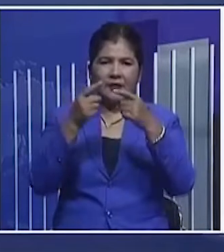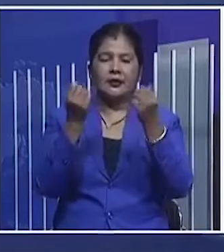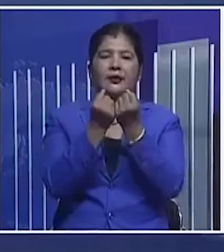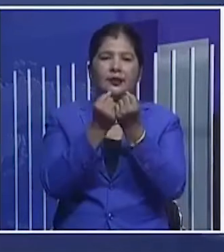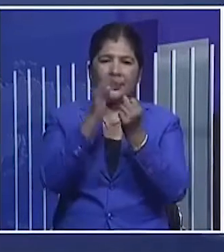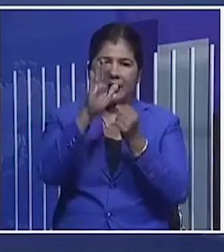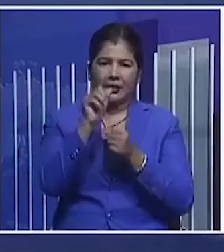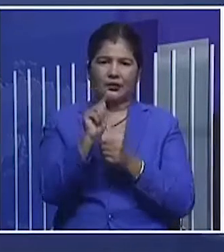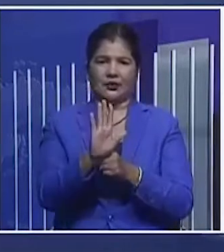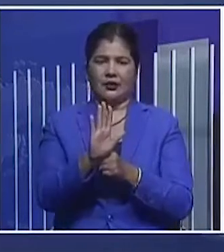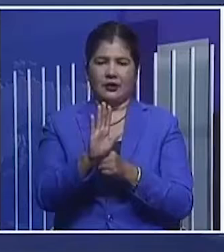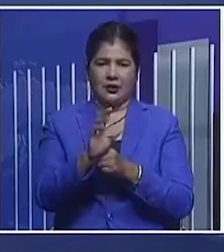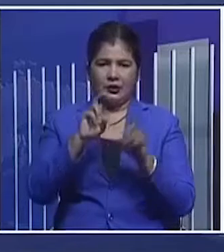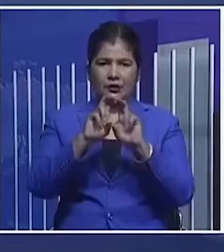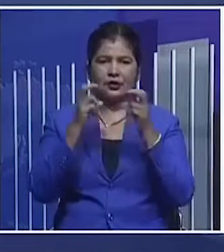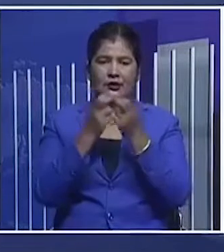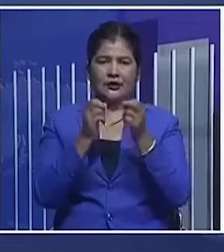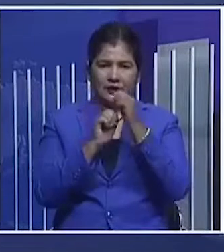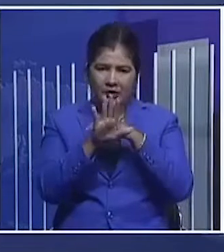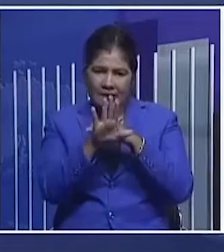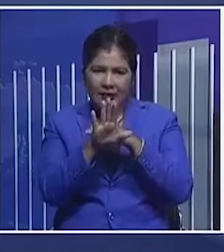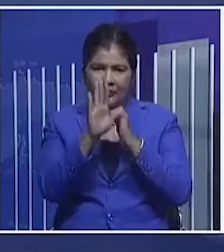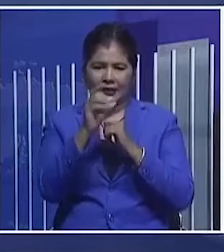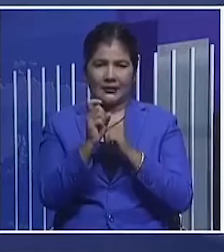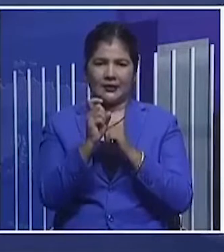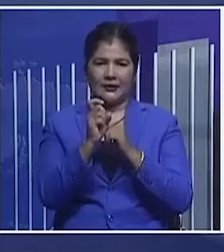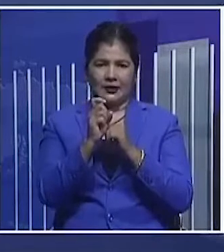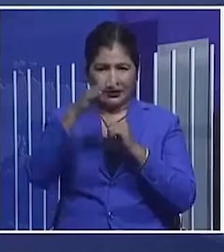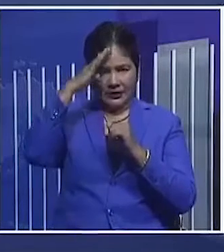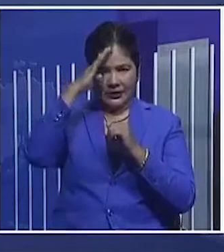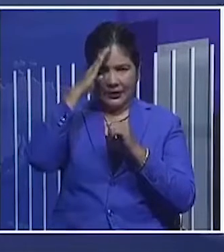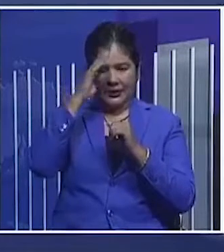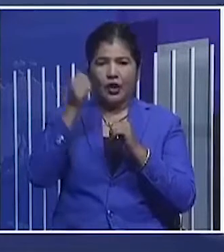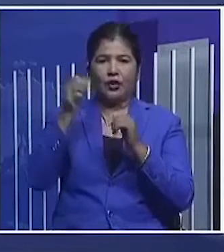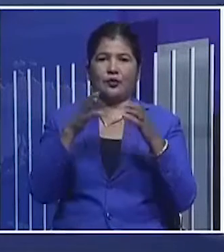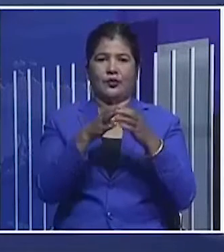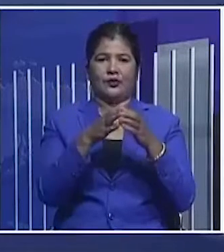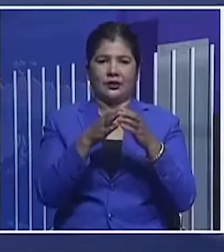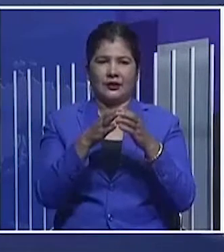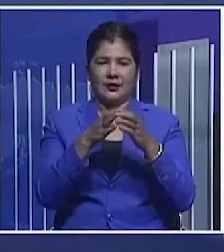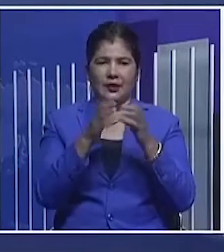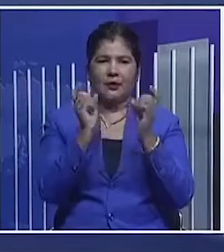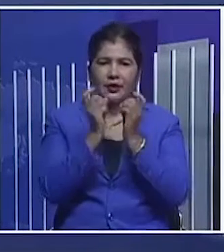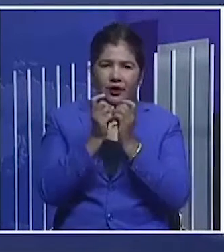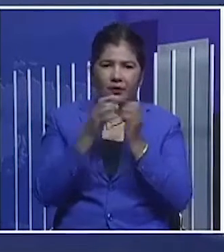हुँदै आएको छ। संसद सञ्चालनका लागि सरकार र प्रतिपक्ष बीच सर्वदलीय बैठकमा